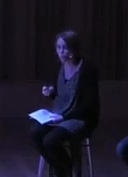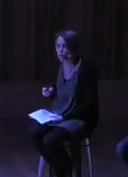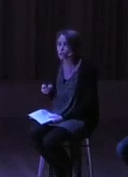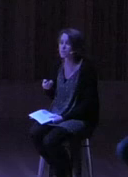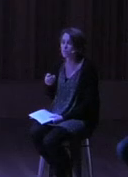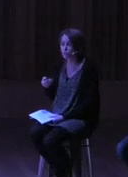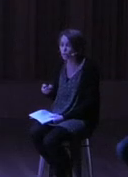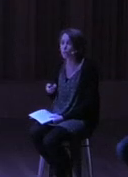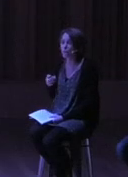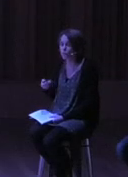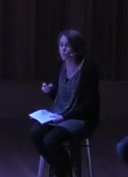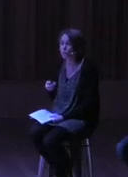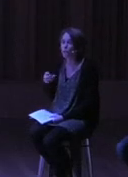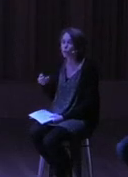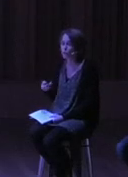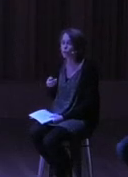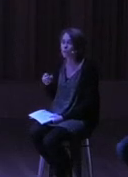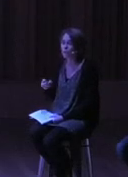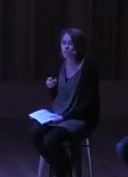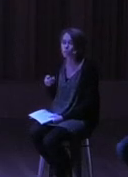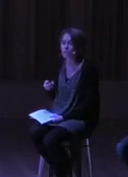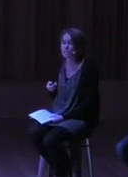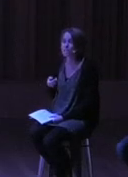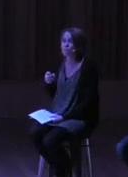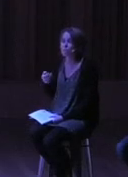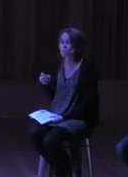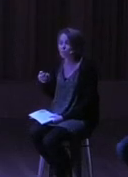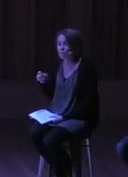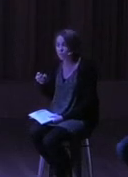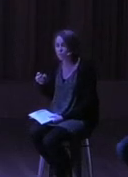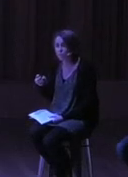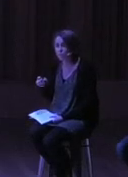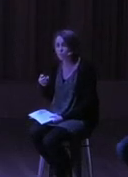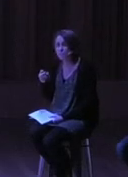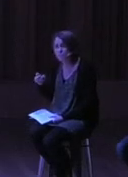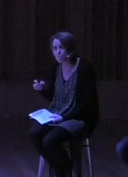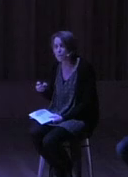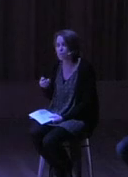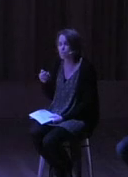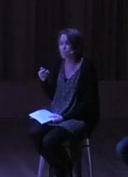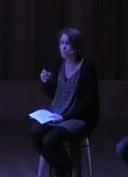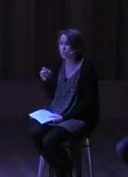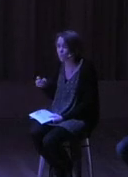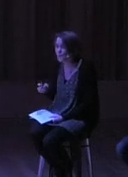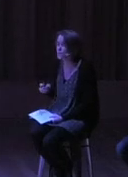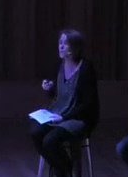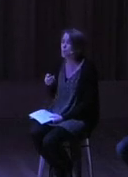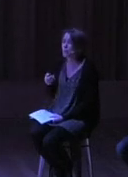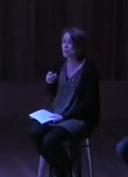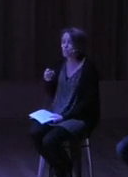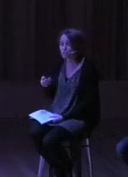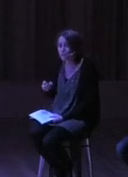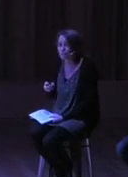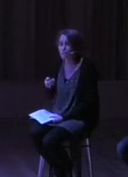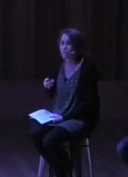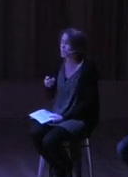sistemes ecològics, la flora, la fauna, tot això fa que la ciutat sigui més amable amb la naturalesa,